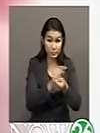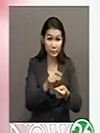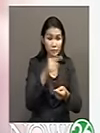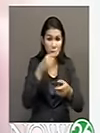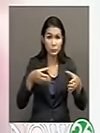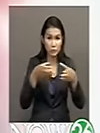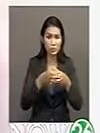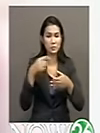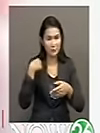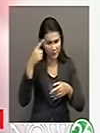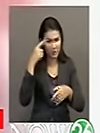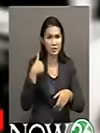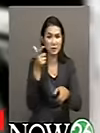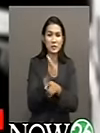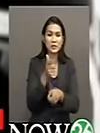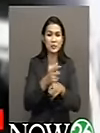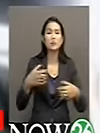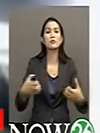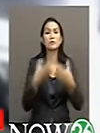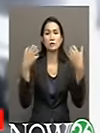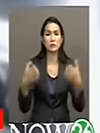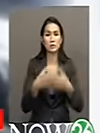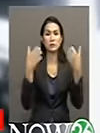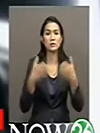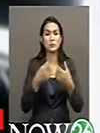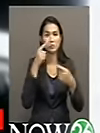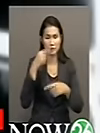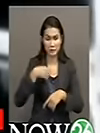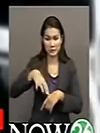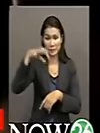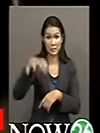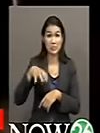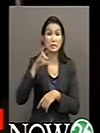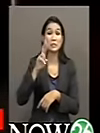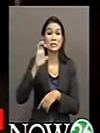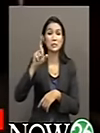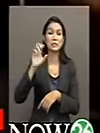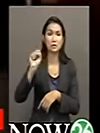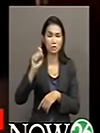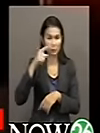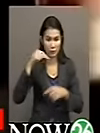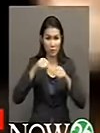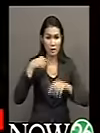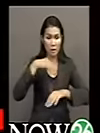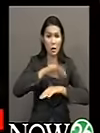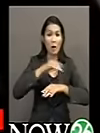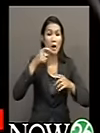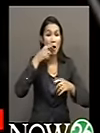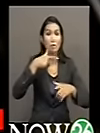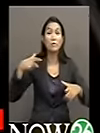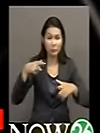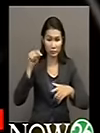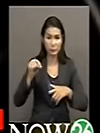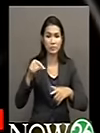จะนัดกันจัดปาร์ตี้ฮะของกลุ่มผู้ค้ายาเสพติดในรีสอร์ทแห่งหนึ่งในพื้นที่เขาใหญ่ครับจึงสนที่กำลังกันเข้าไป